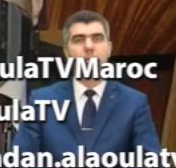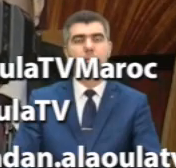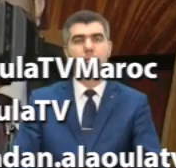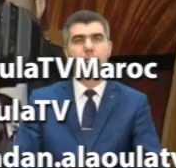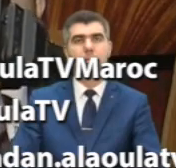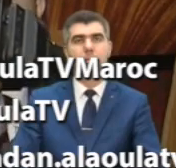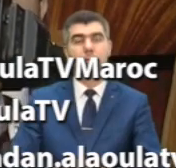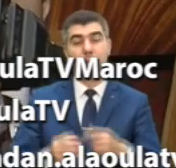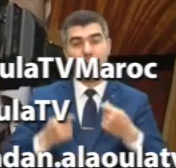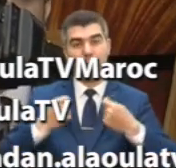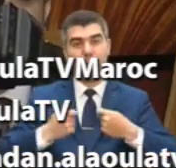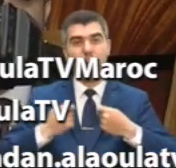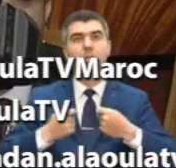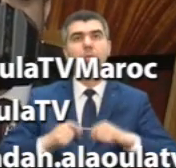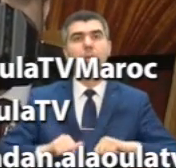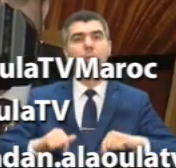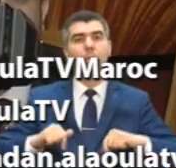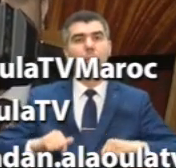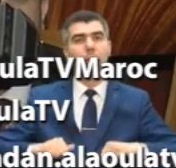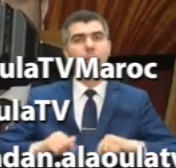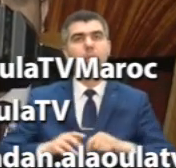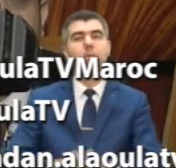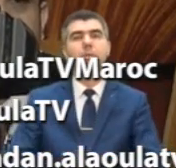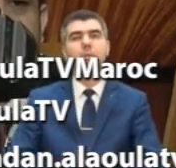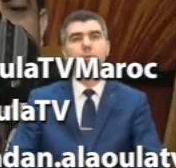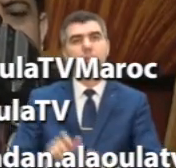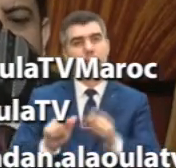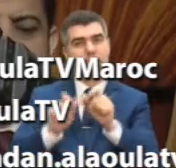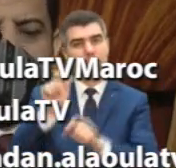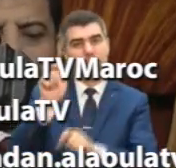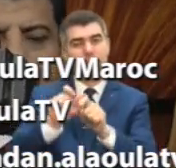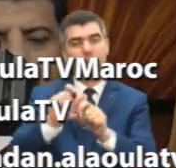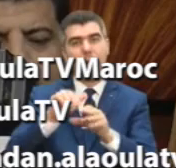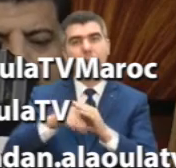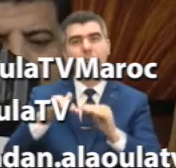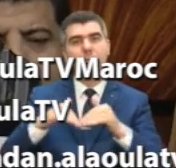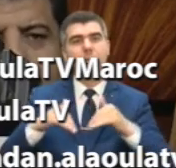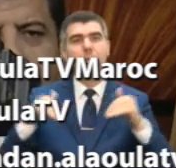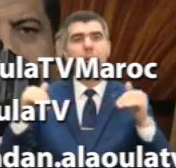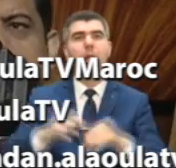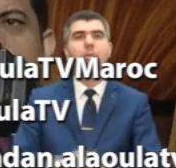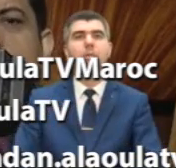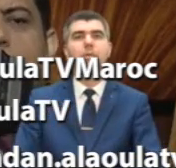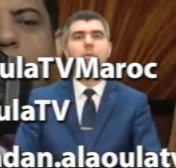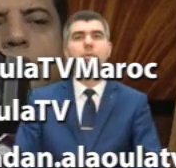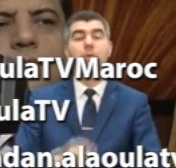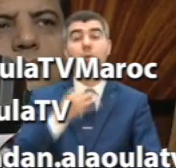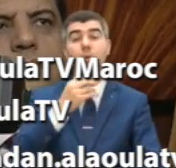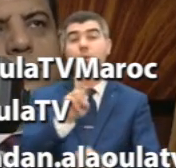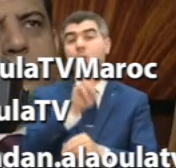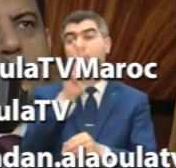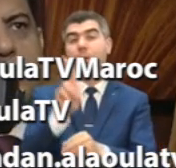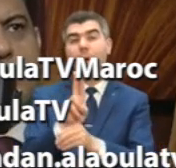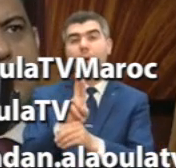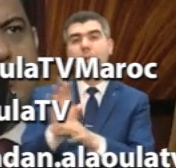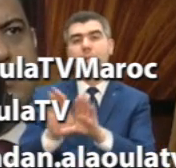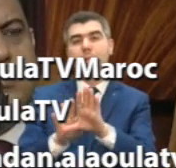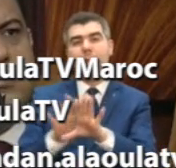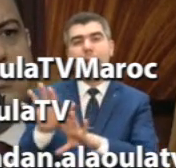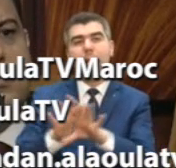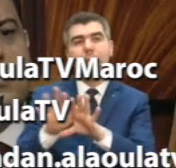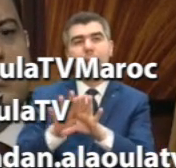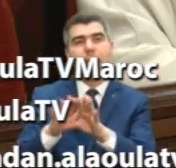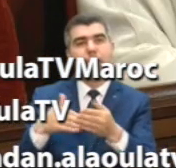السيدة الرئيسة، السادة الوزراء، السيدات والسادة النواب المحترمين، نسائلكم عن التدابير التي